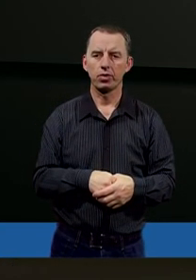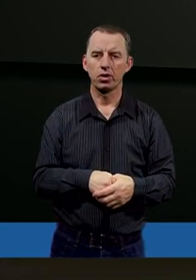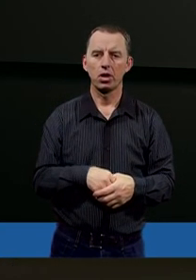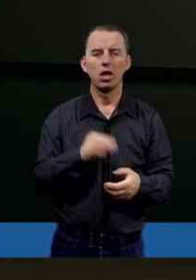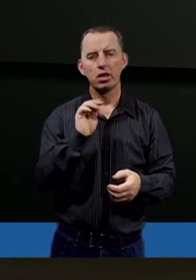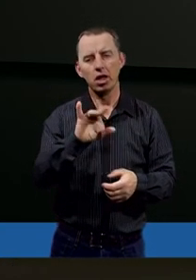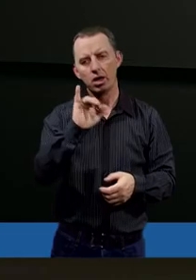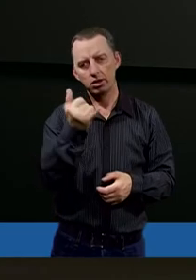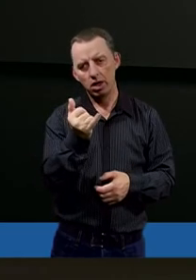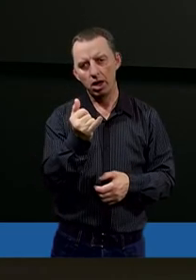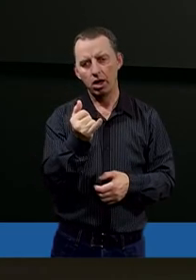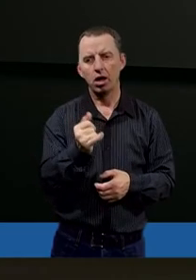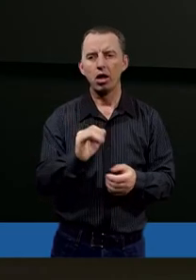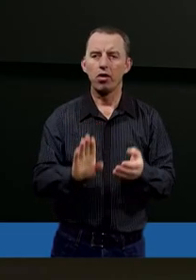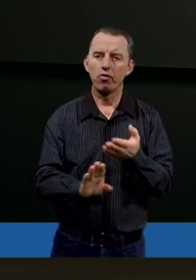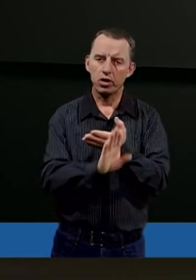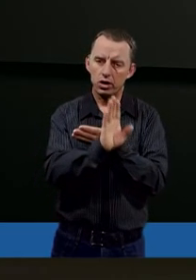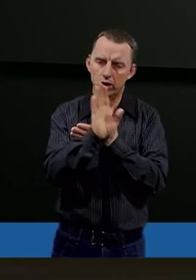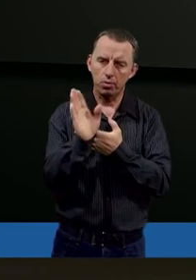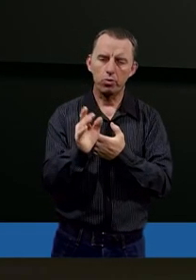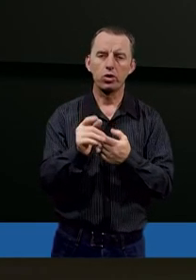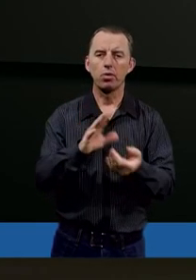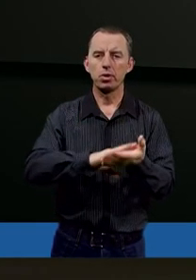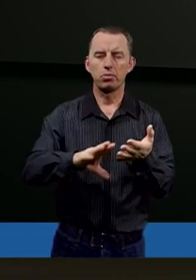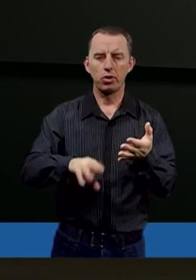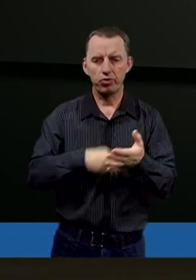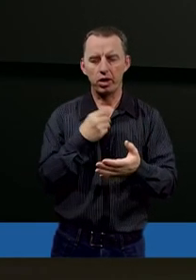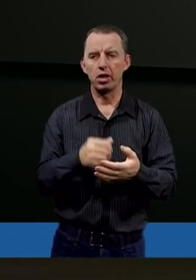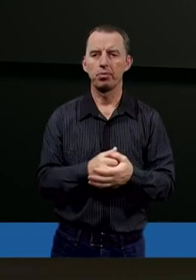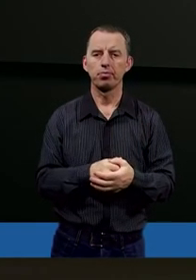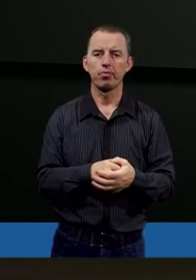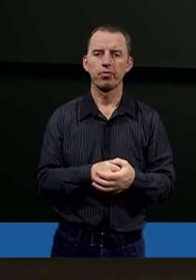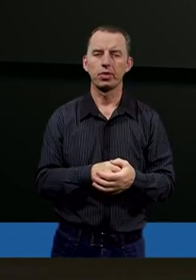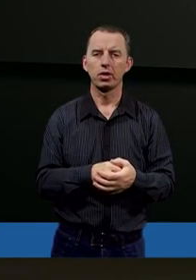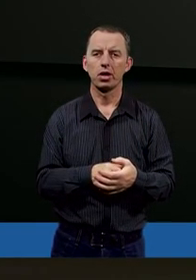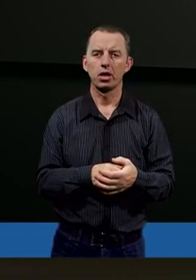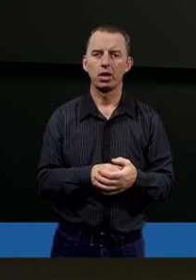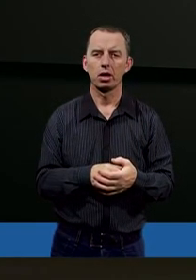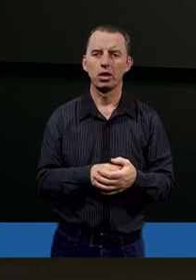Takie określenie występuje w Piśmie Świętym.